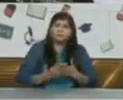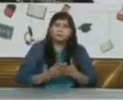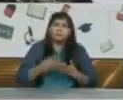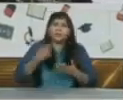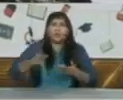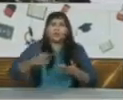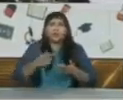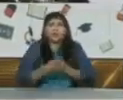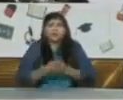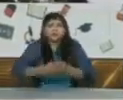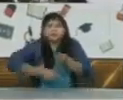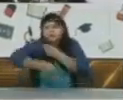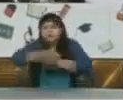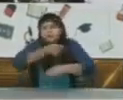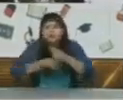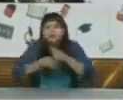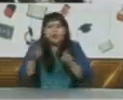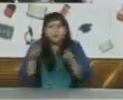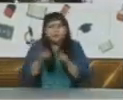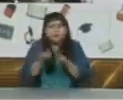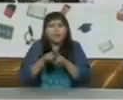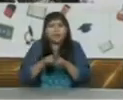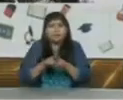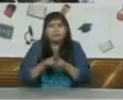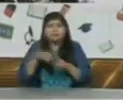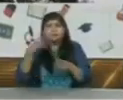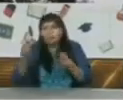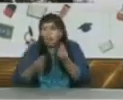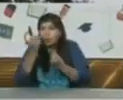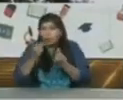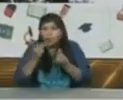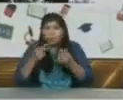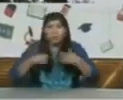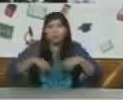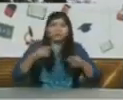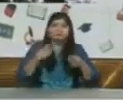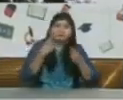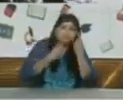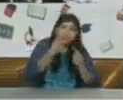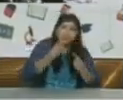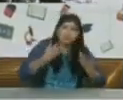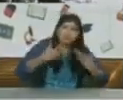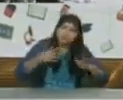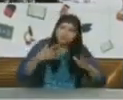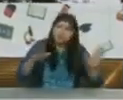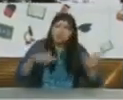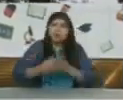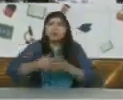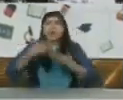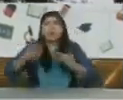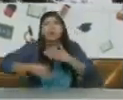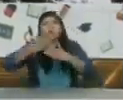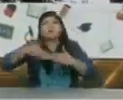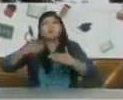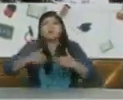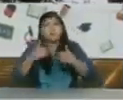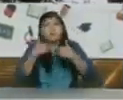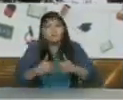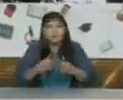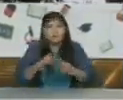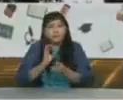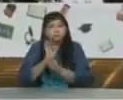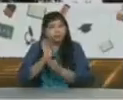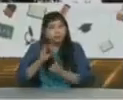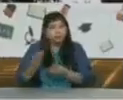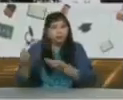कसौटी पर कसने के मौके खोजते ही रहना चाहिए, ताकि हम और बेहतर कर सकें।